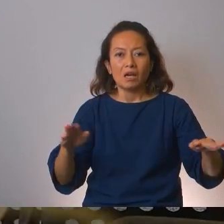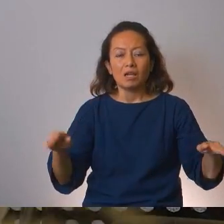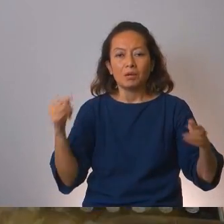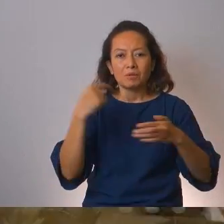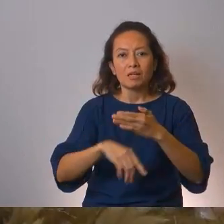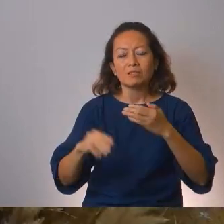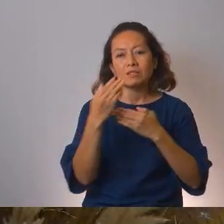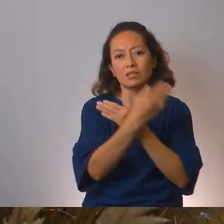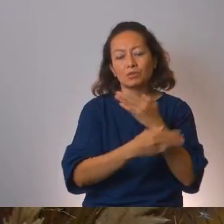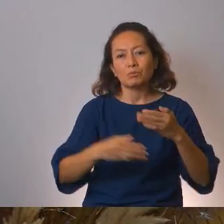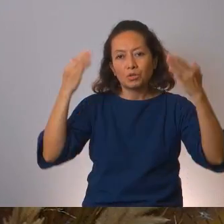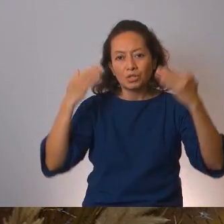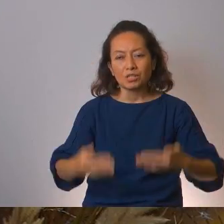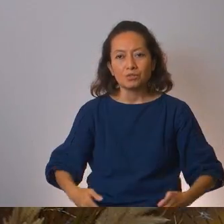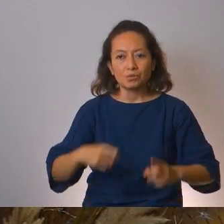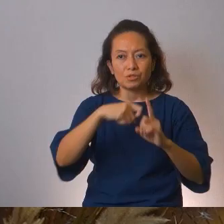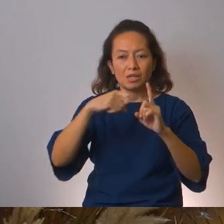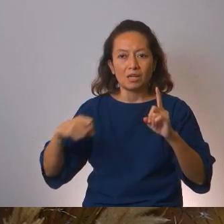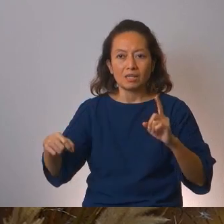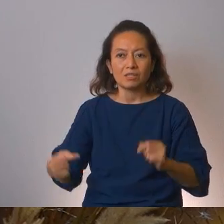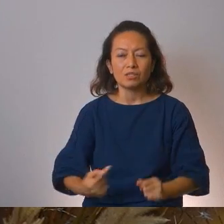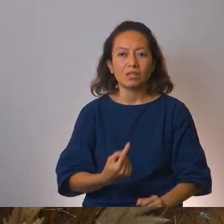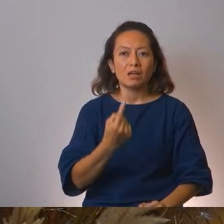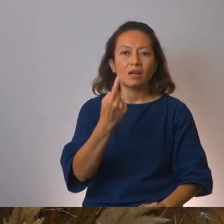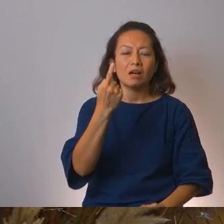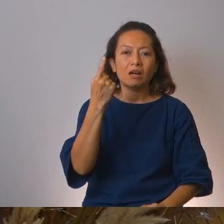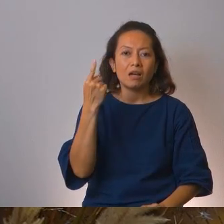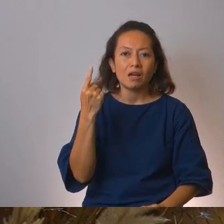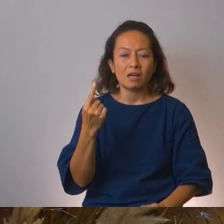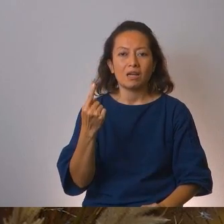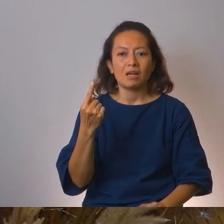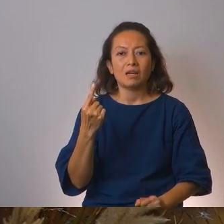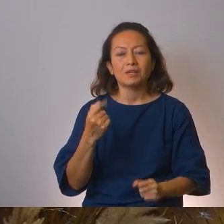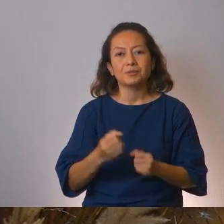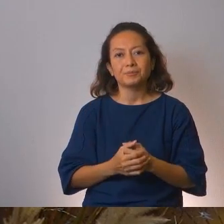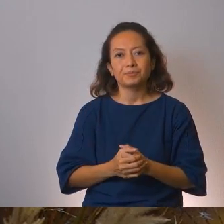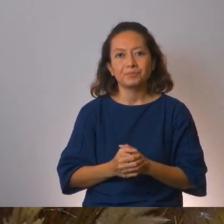Dalam kasih tumbuh Kristus yang besar.